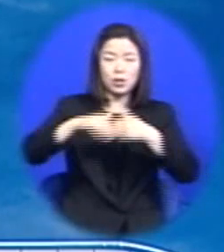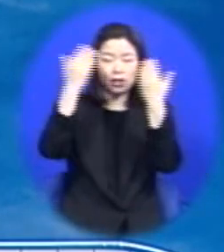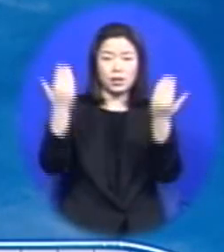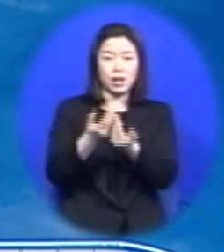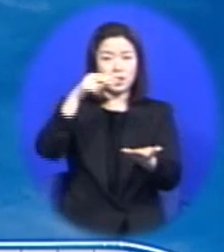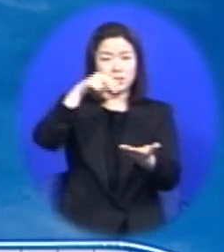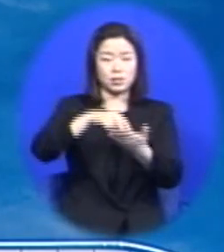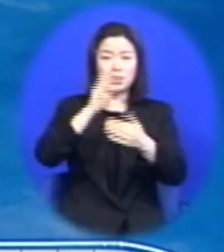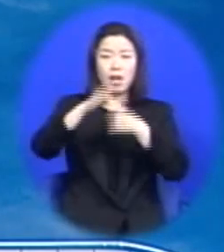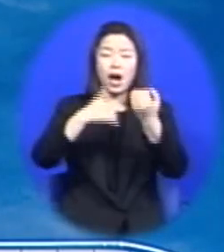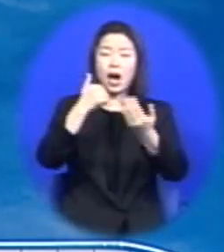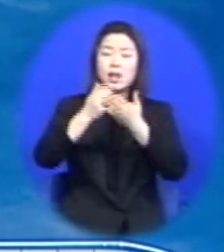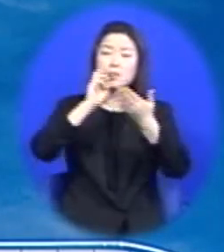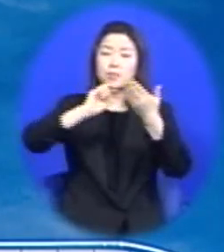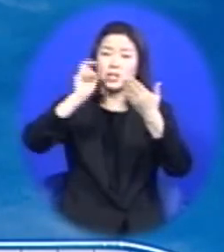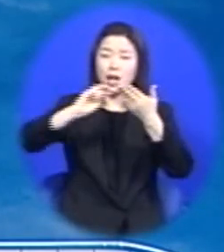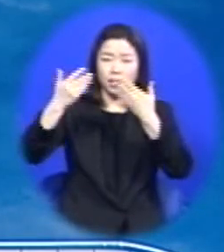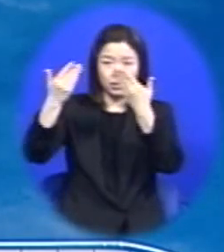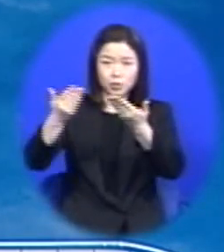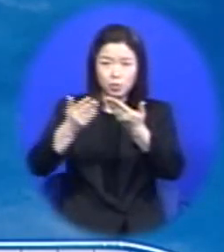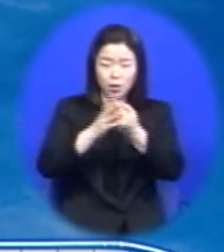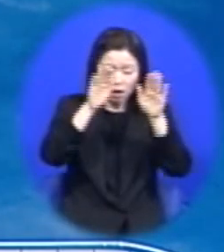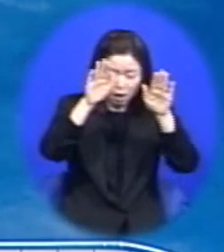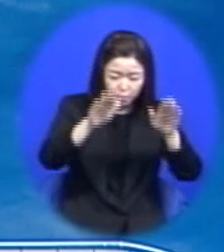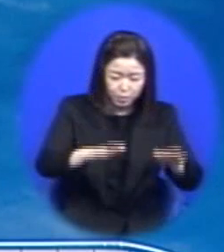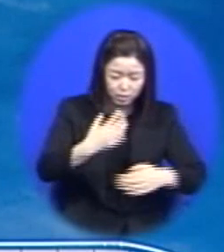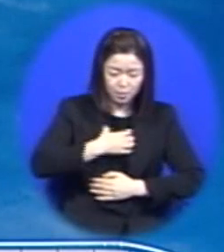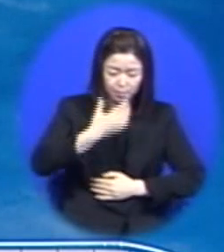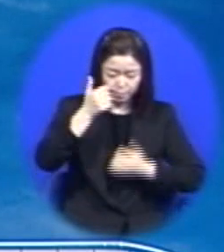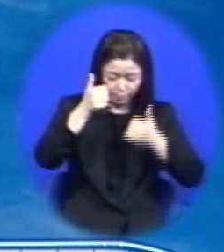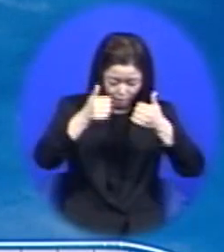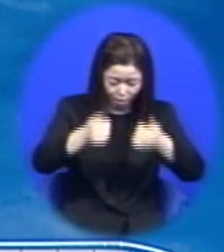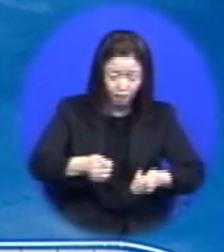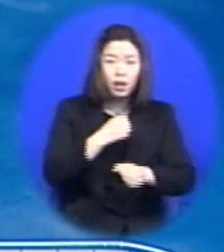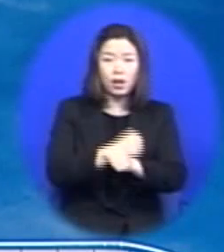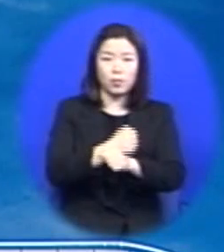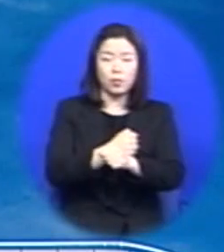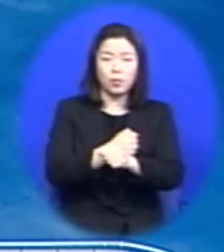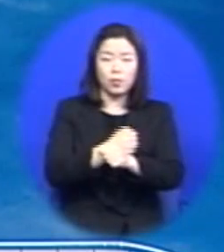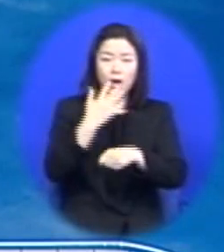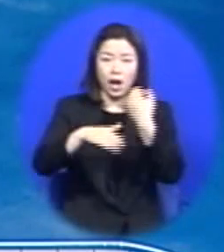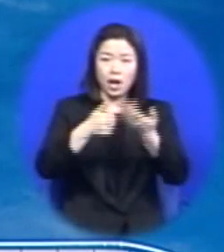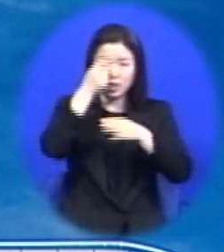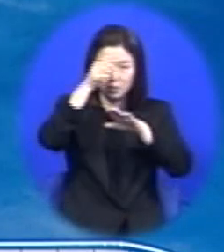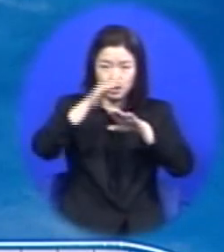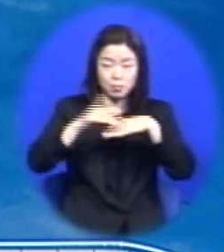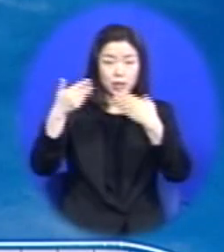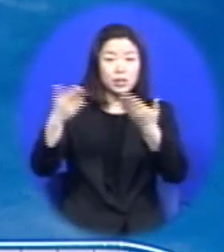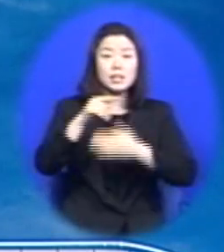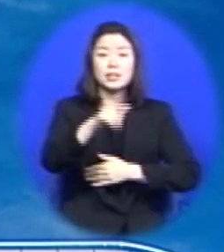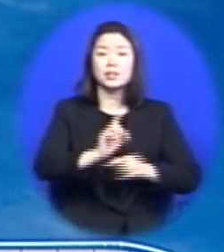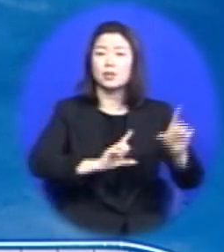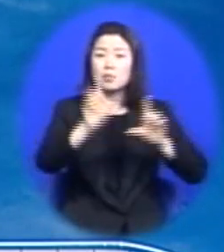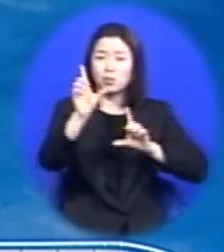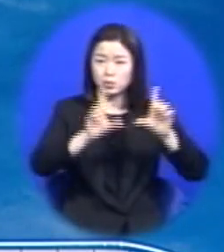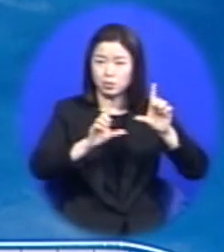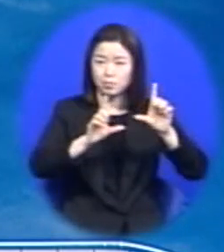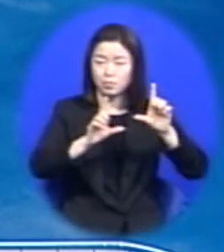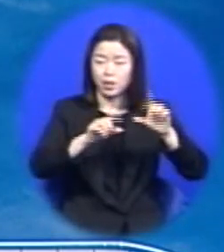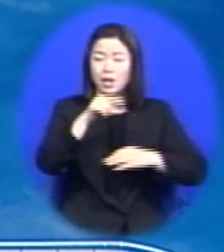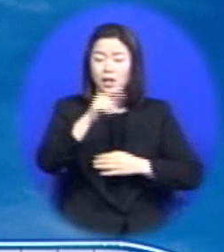하나님을 찬양하고 그리고 엎드려서 경배하면서 하나님을 예배하는 그 모습,